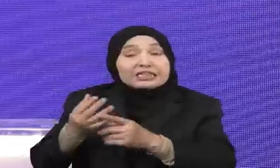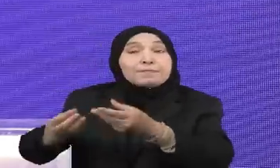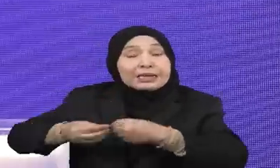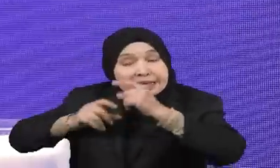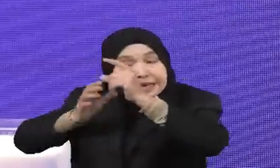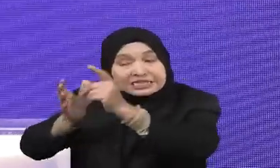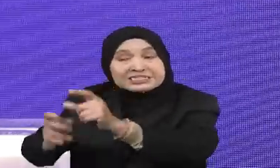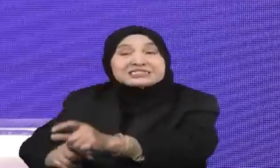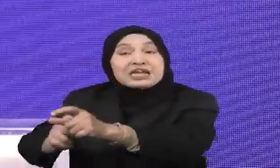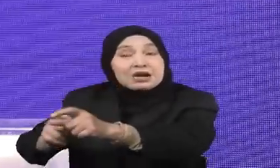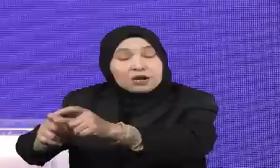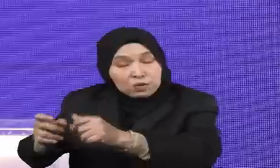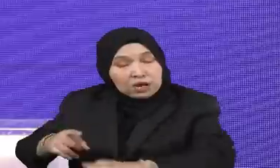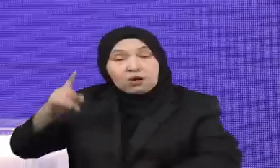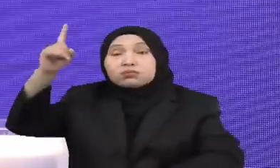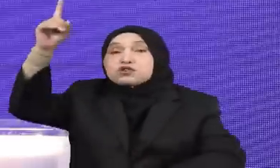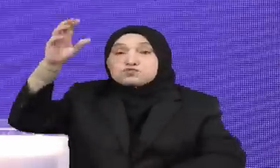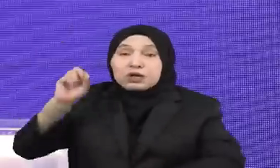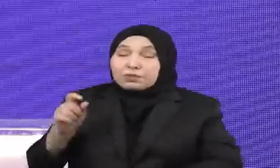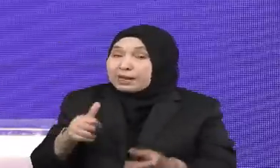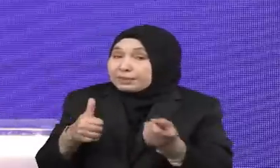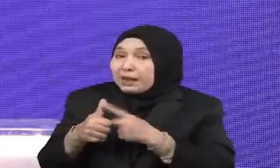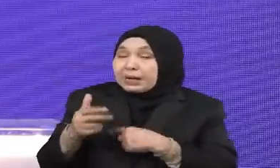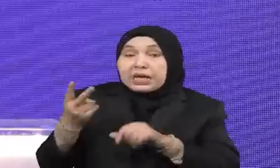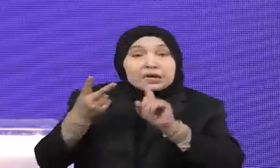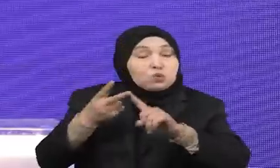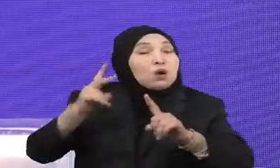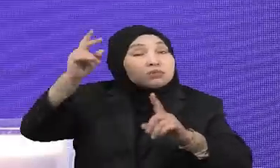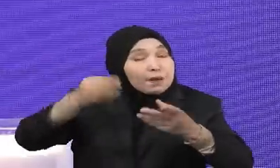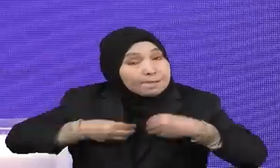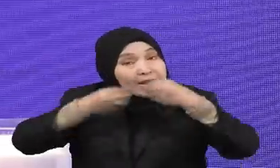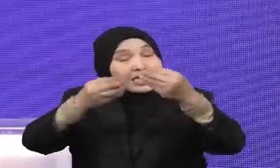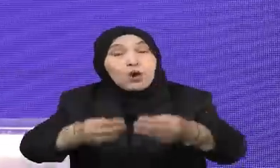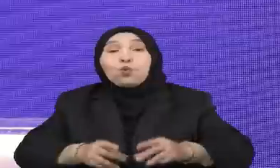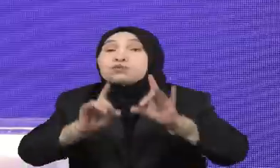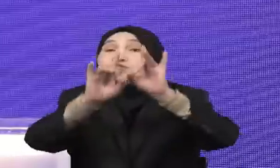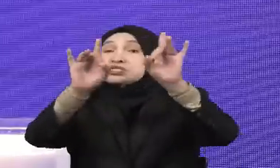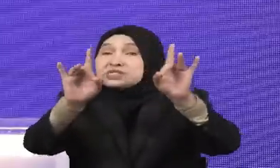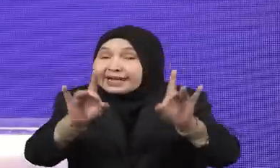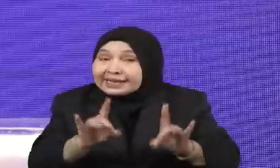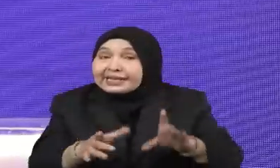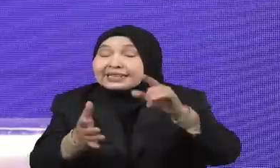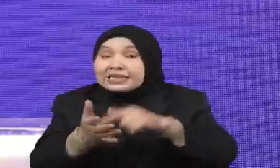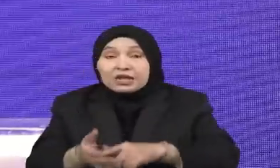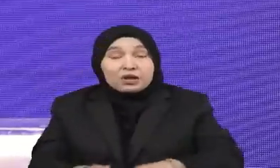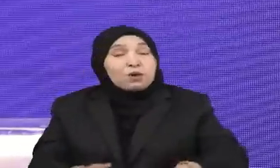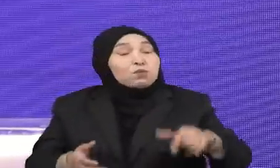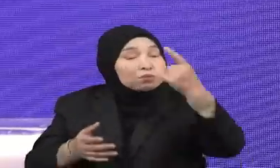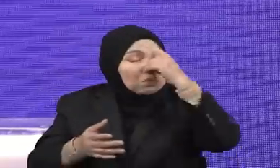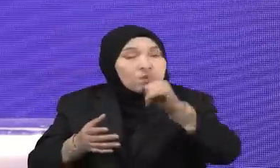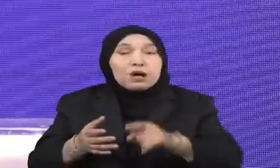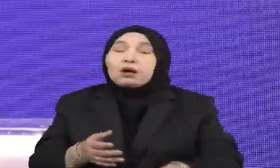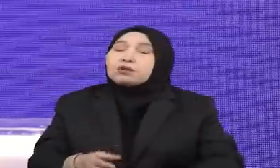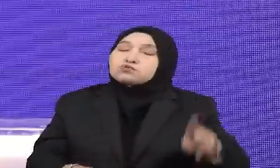ganjaran oleh Allah subhanahu wa ta'ala yang pertama yang keduanya Allah berikan ujian ini wayat Subhanallah